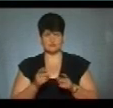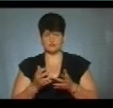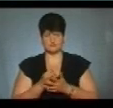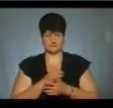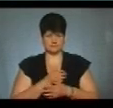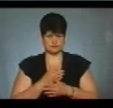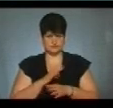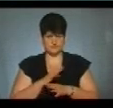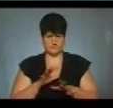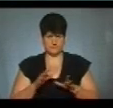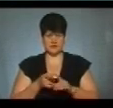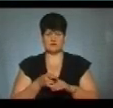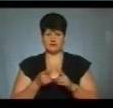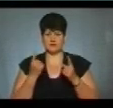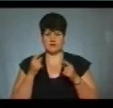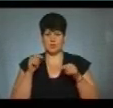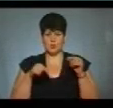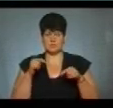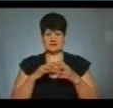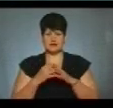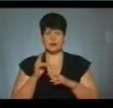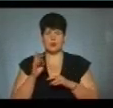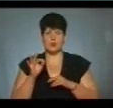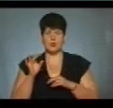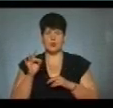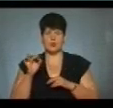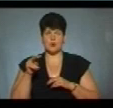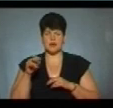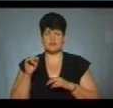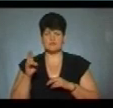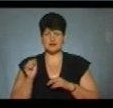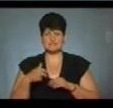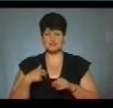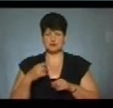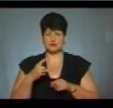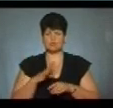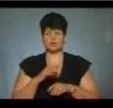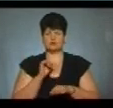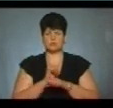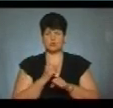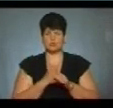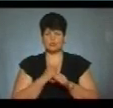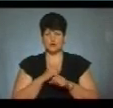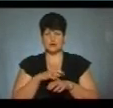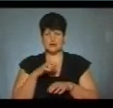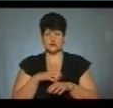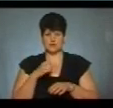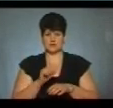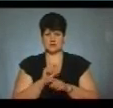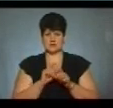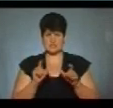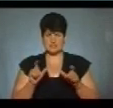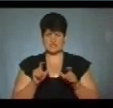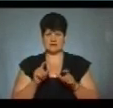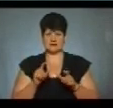виявлено. Внаслідок значних опадів в селі Королівка Залічицького району тимчасово було призупинено роботу насосної станції.